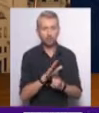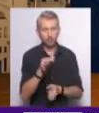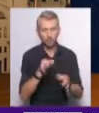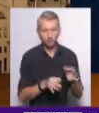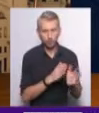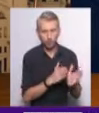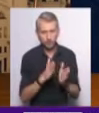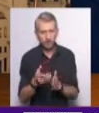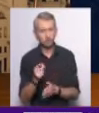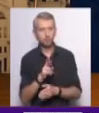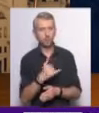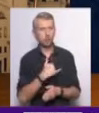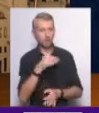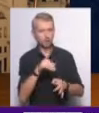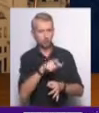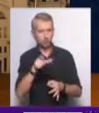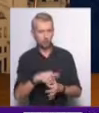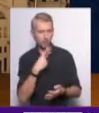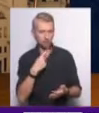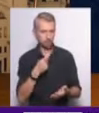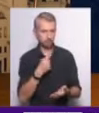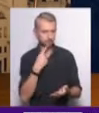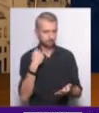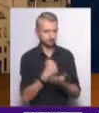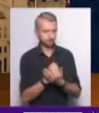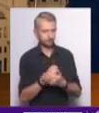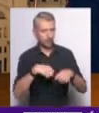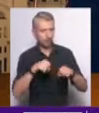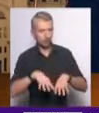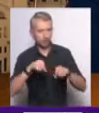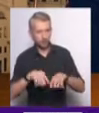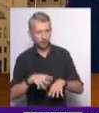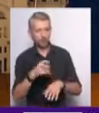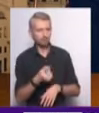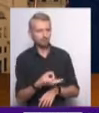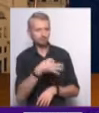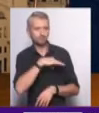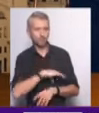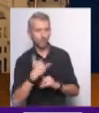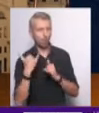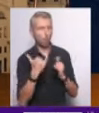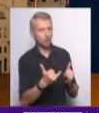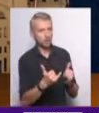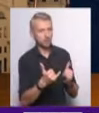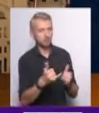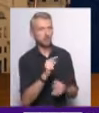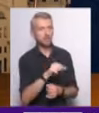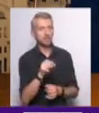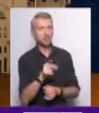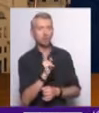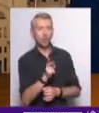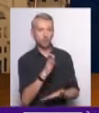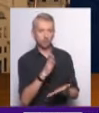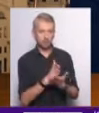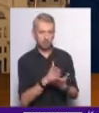системою, з тим, як у нас судді приймають доволі часто в основному рішення на користь тих, хто є